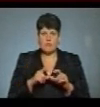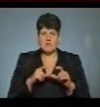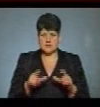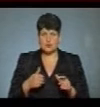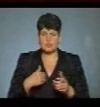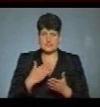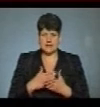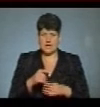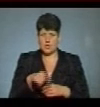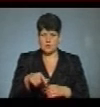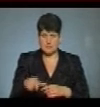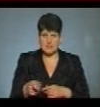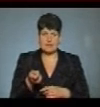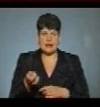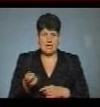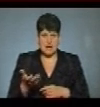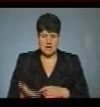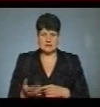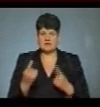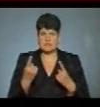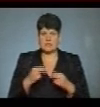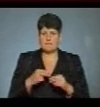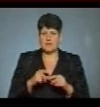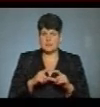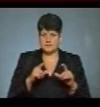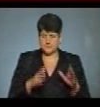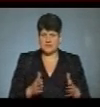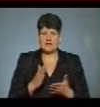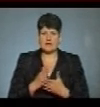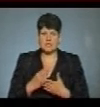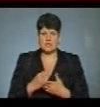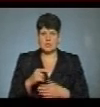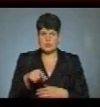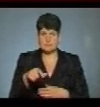є розміточки біля кас, в великих супермаркетах є розмітки